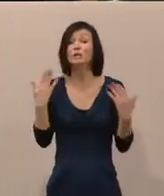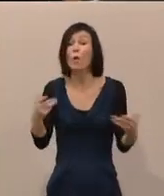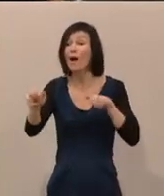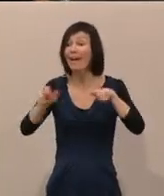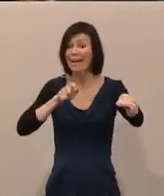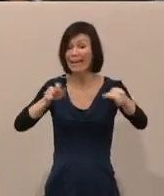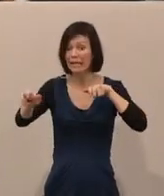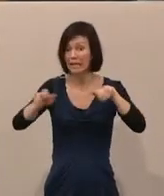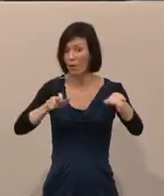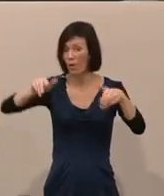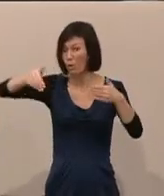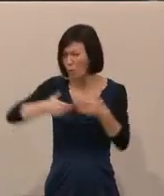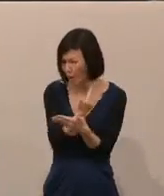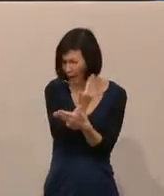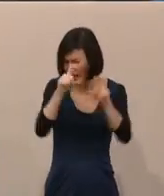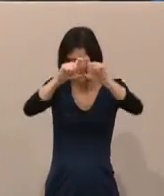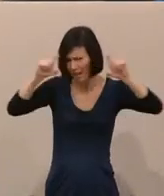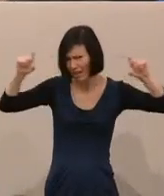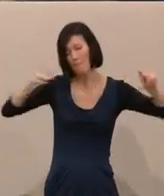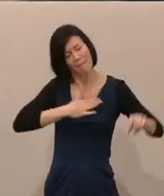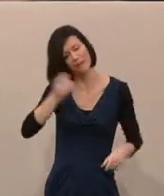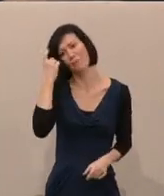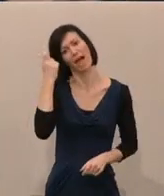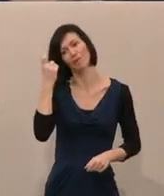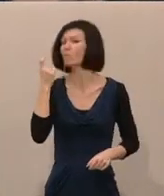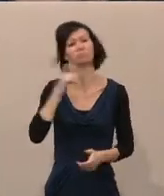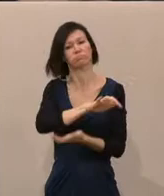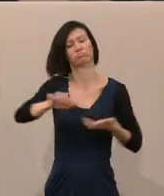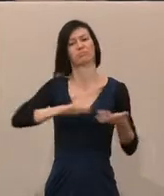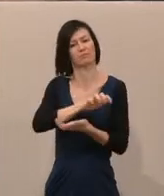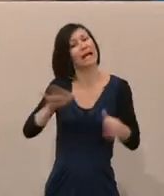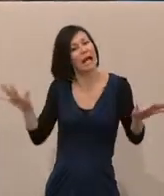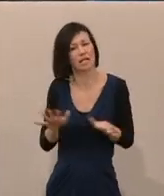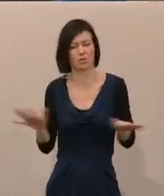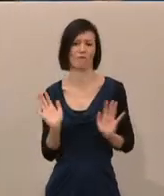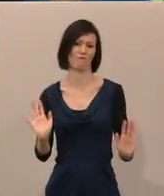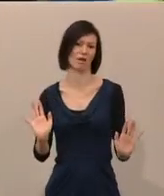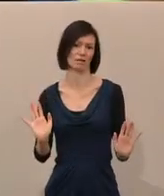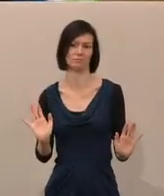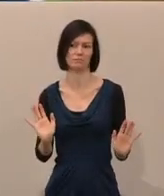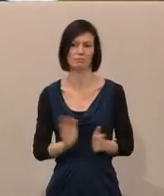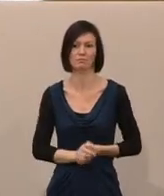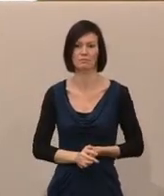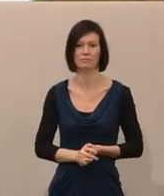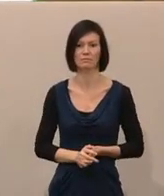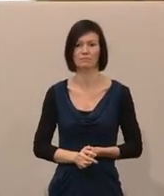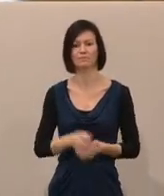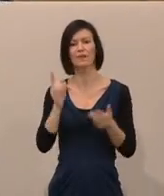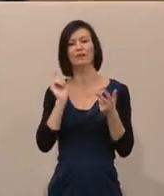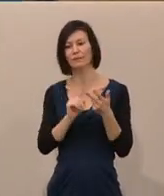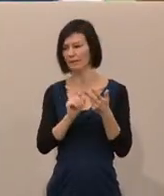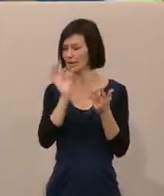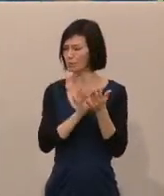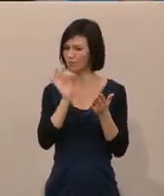neu. Ich finde, das ist ein Skandal. Befund 2. Diese Regierung arbeitet